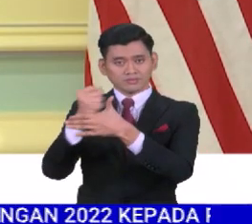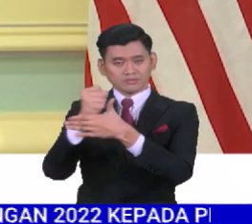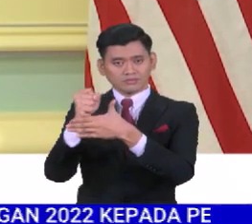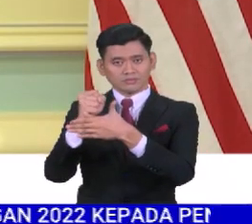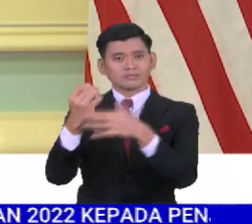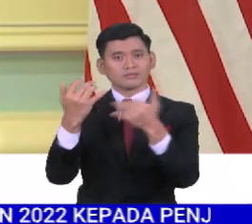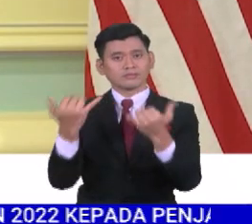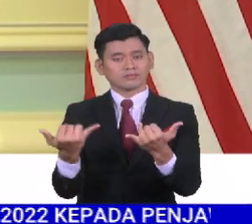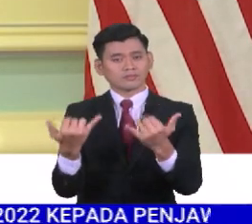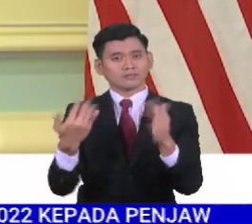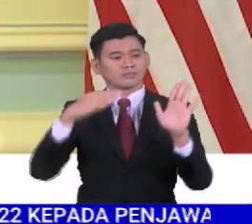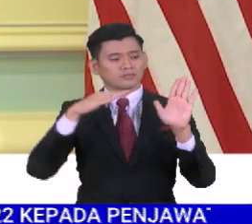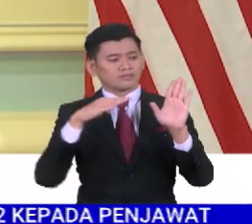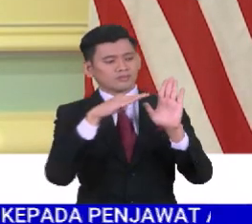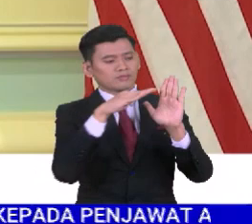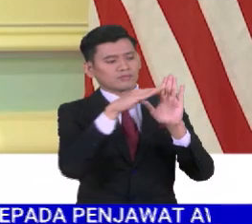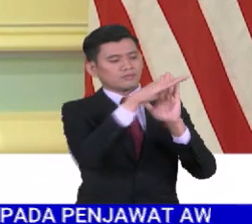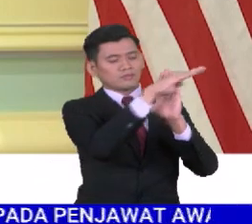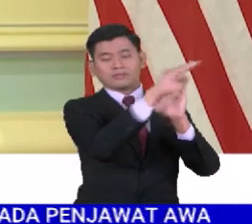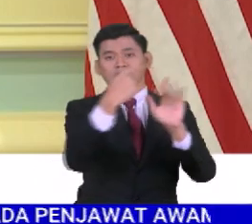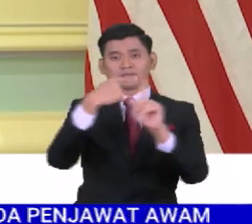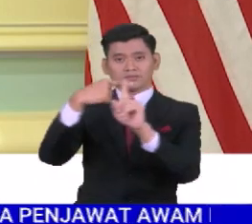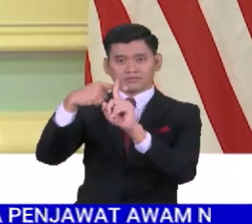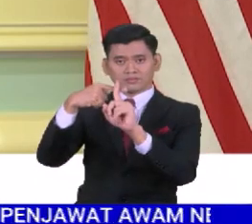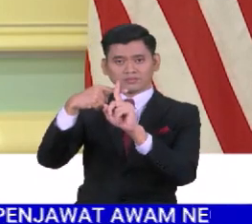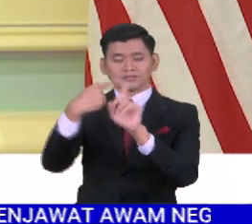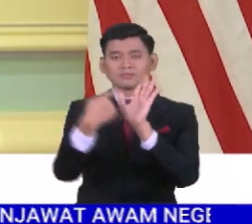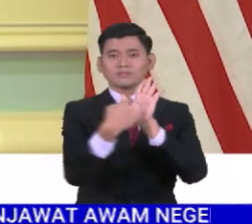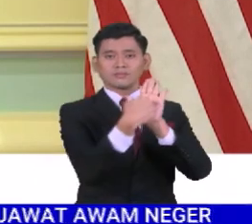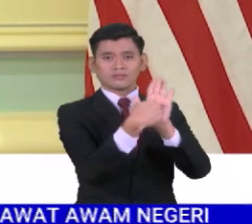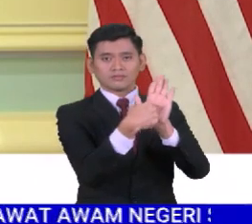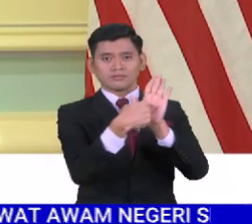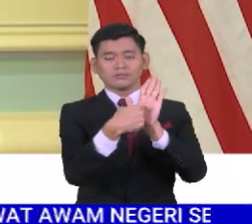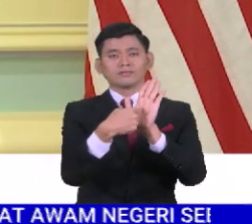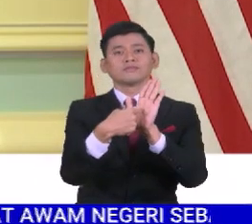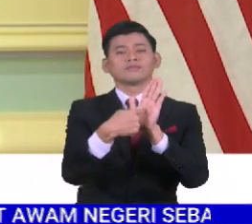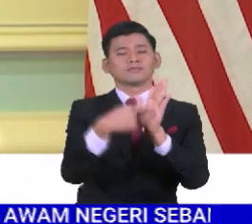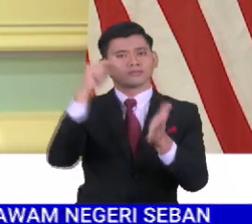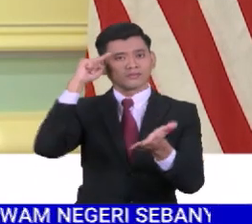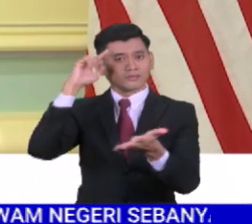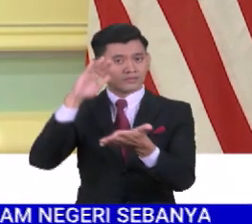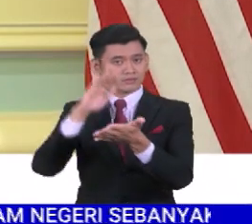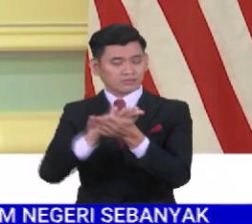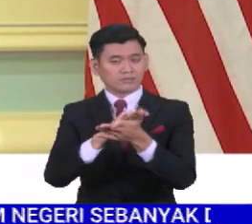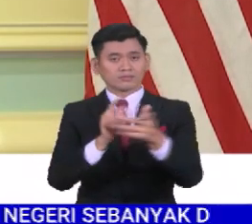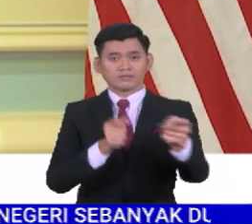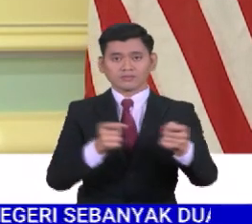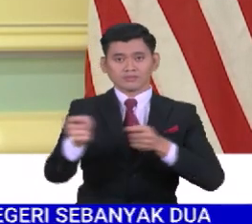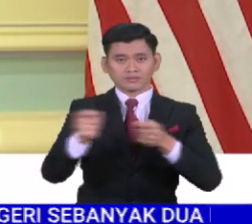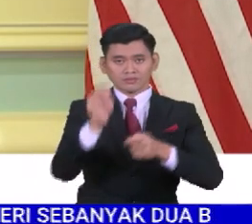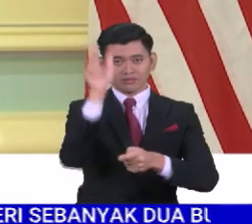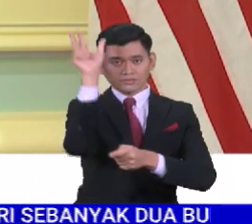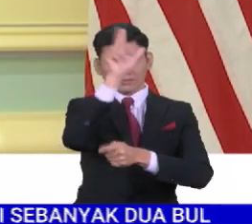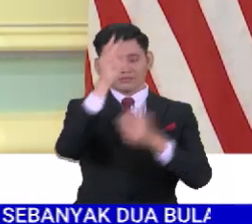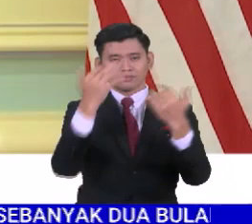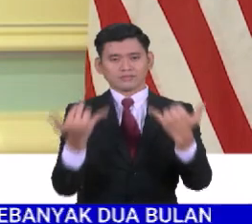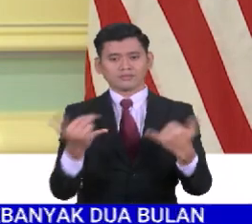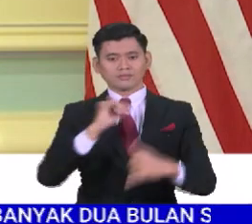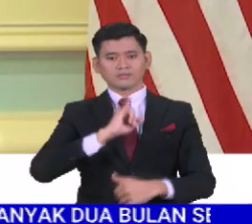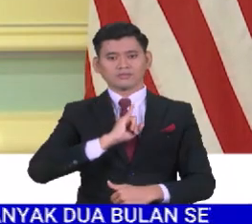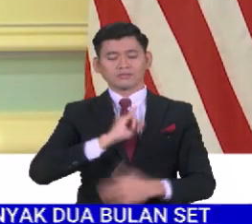positif menunjuk keyakinan kepada kerajaan sekarang tetapi saya masih